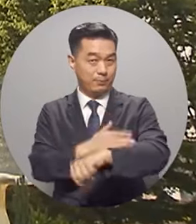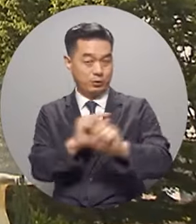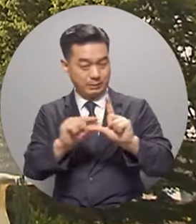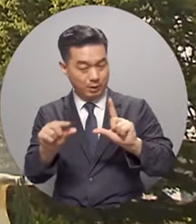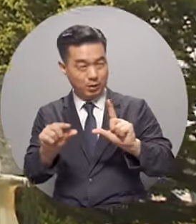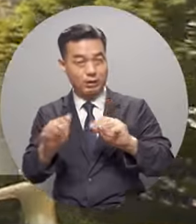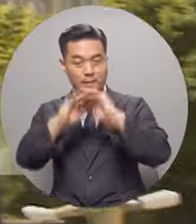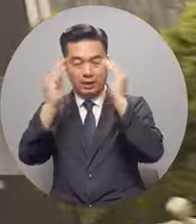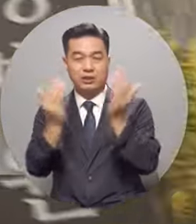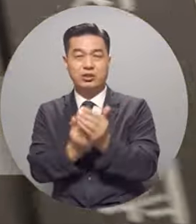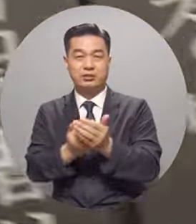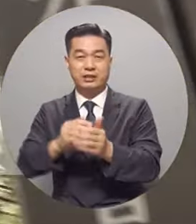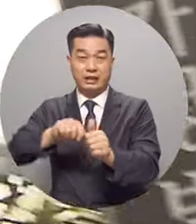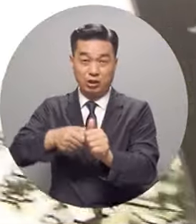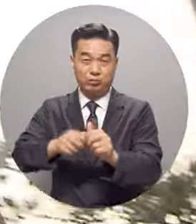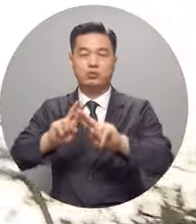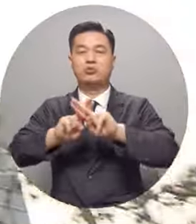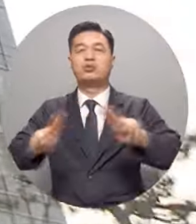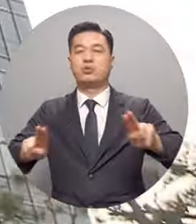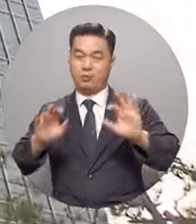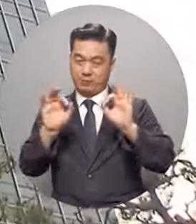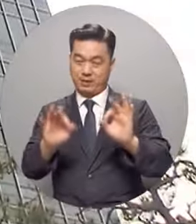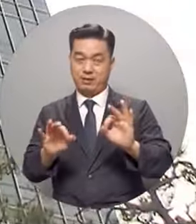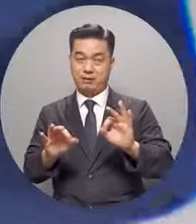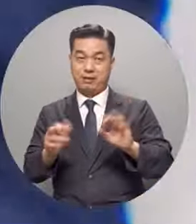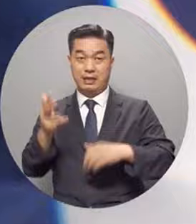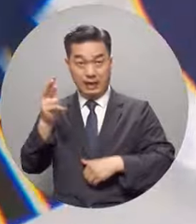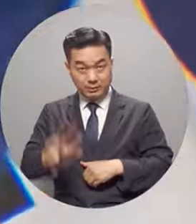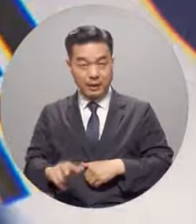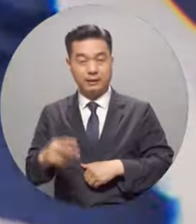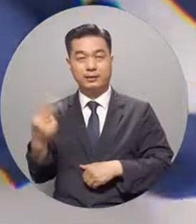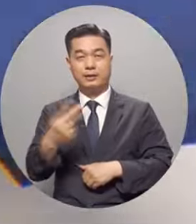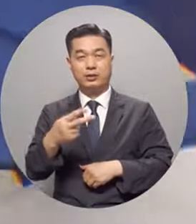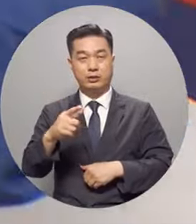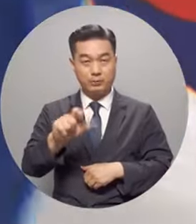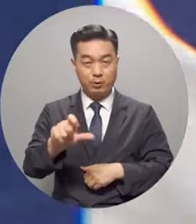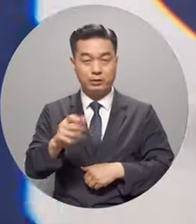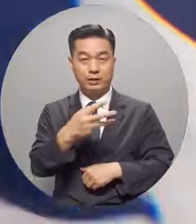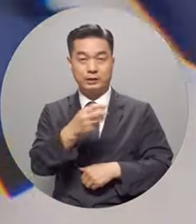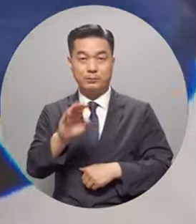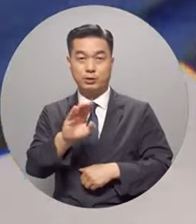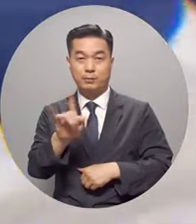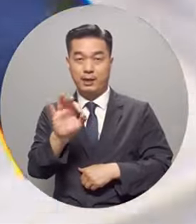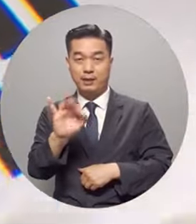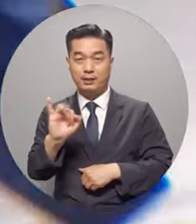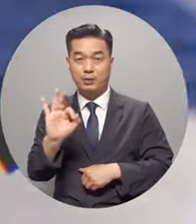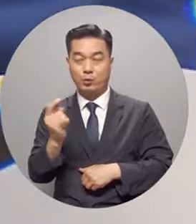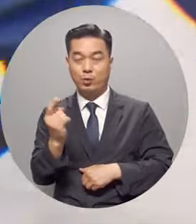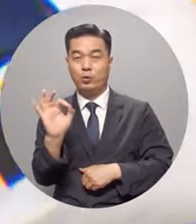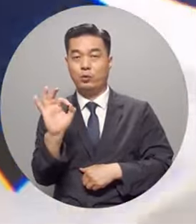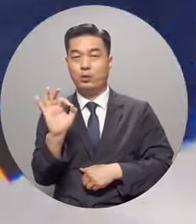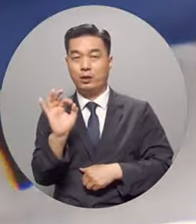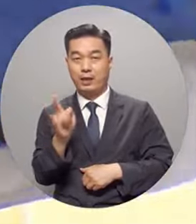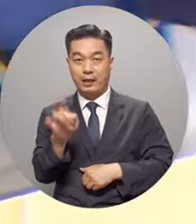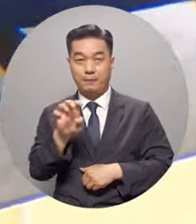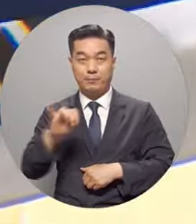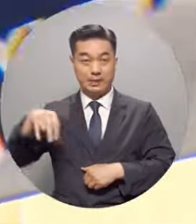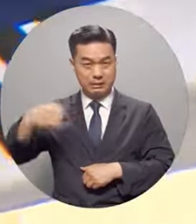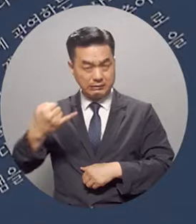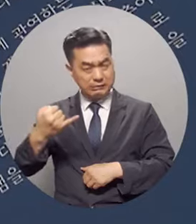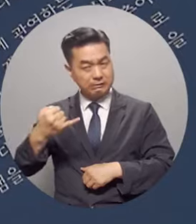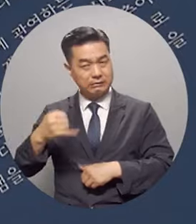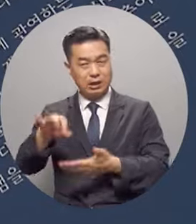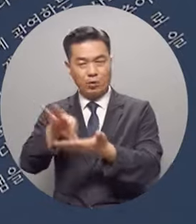전체 처분을 취소해야 한다고 판단했습니다 하지만 2015년 삼성바이오에피스에 대한 회계 처리에는 문제가 있다고